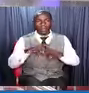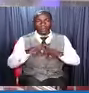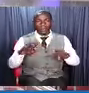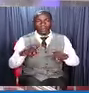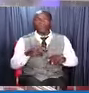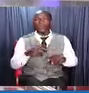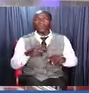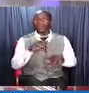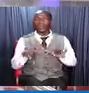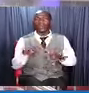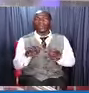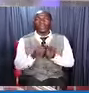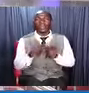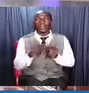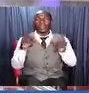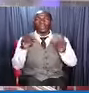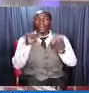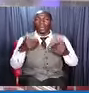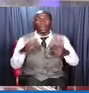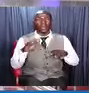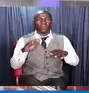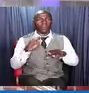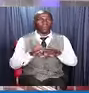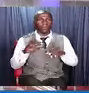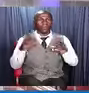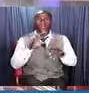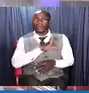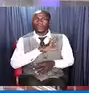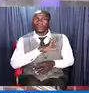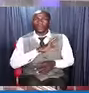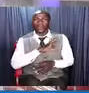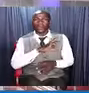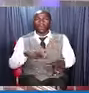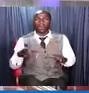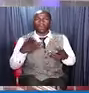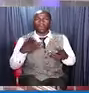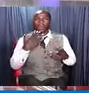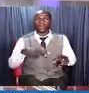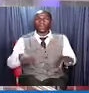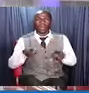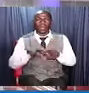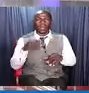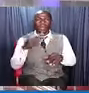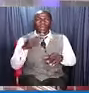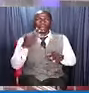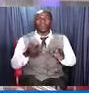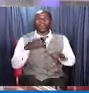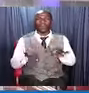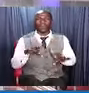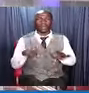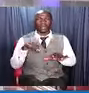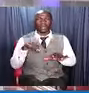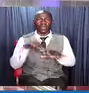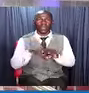dhambi. Because you are being condemned with the sin. Una matunda ya pasayo toba. You don't have the fruit that requires repentance. Na hata kama kuna jambo hukumika nalo. Even though